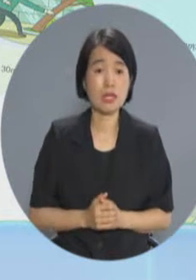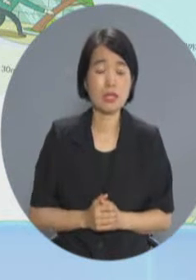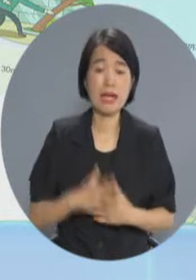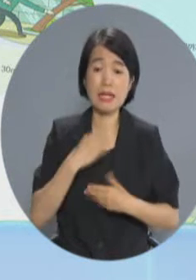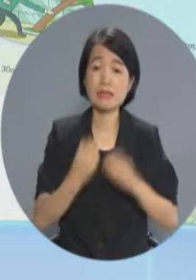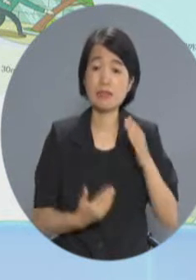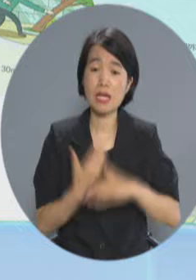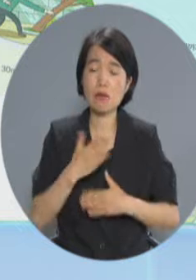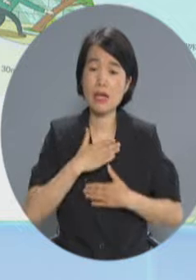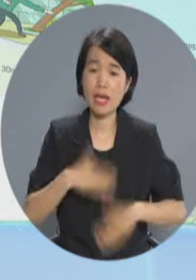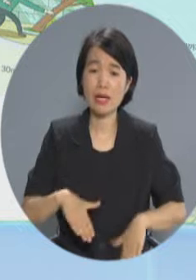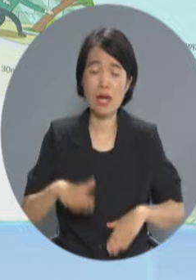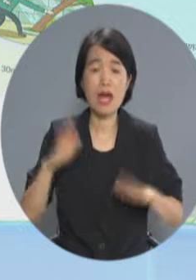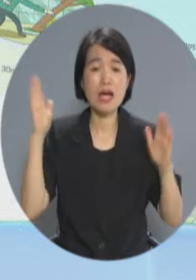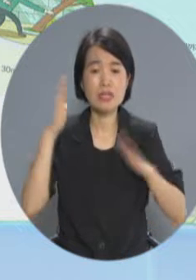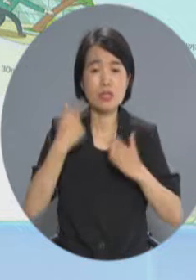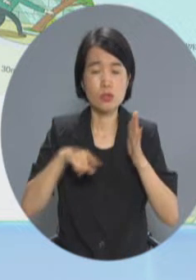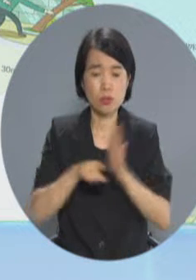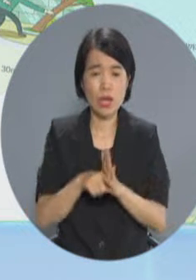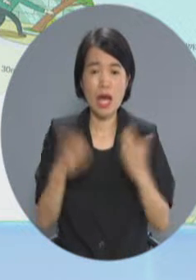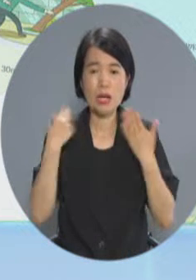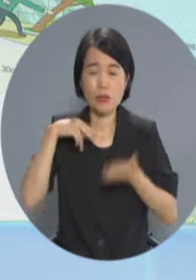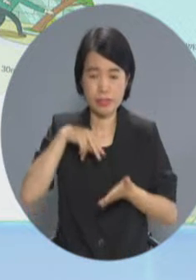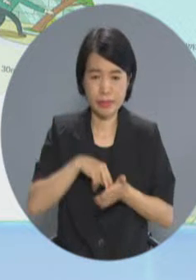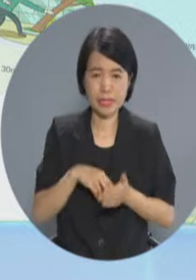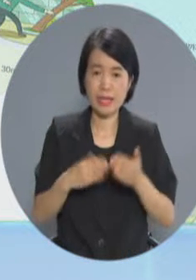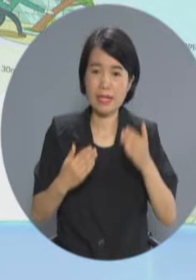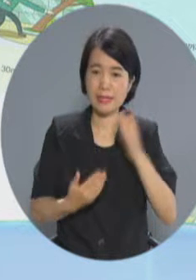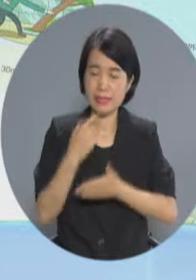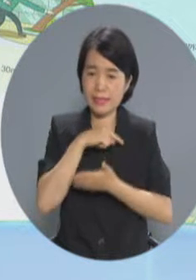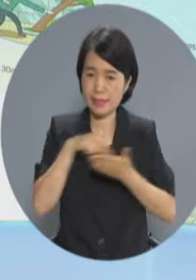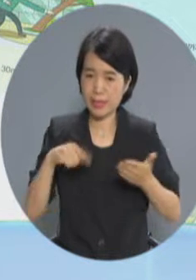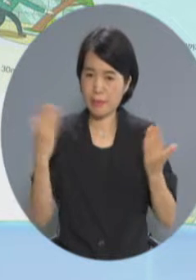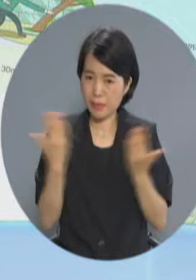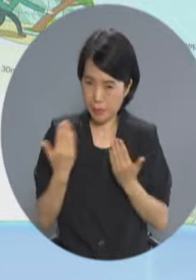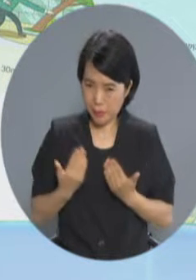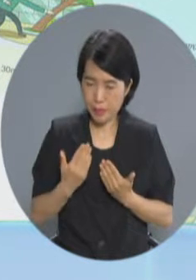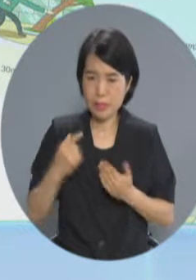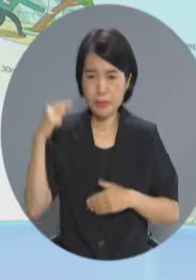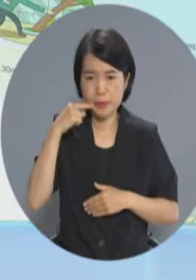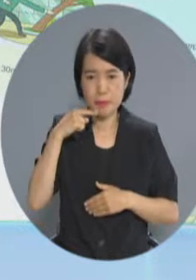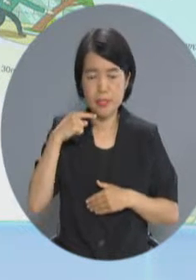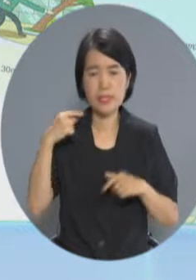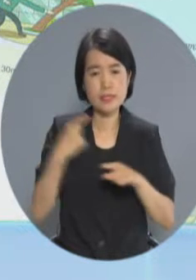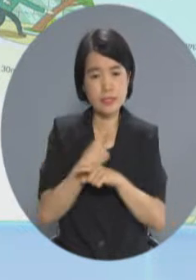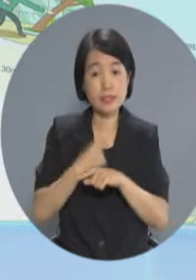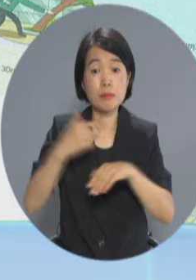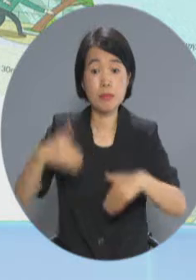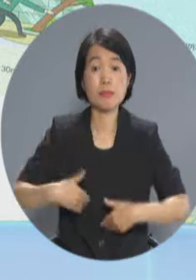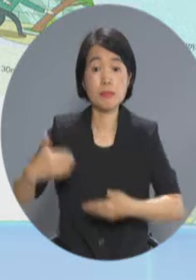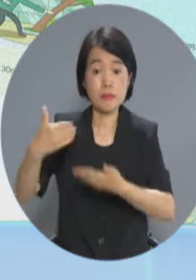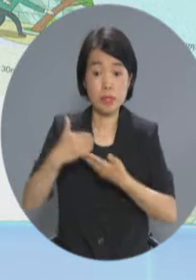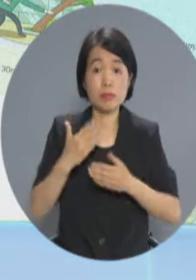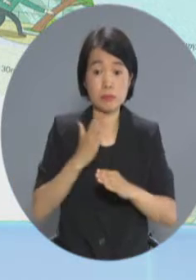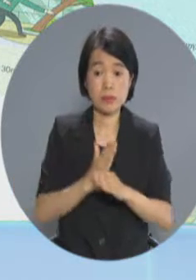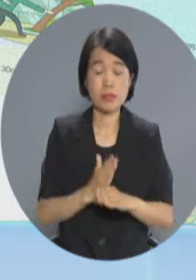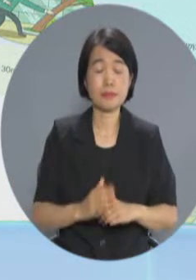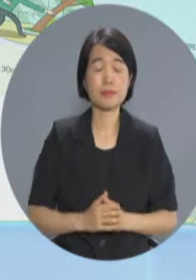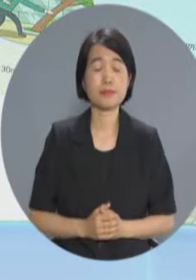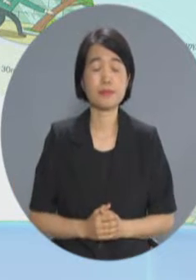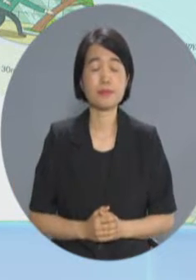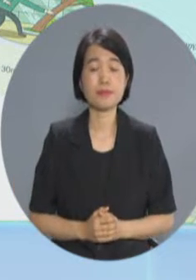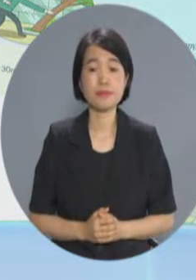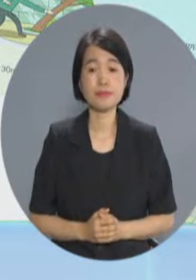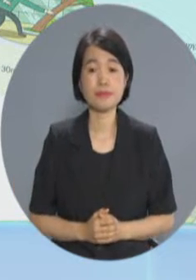안전 사고에 취약한 우리 아이들을 위해 학교 단위의 재난 재해 대응 체계를 촘촘하게 손봐야 한다는 목소리가 나오고 있습니다 박종호